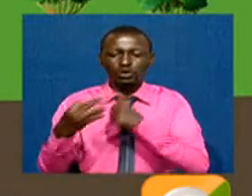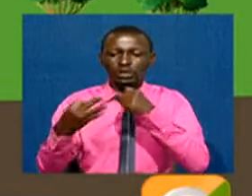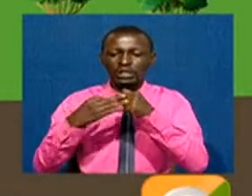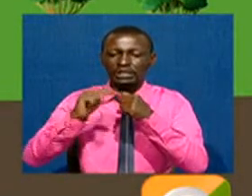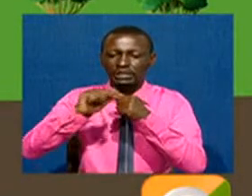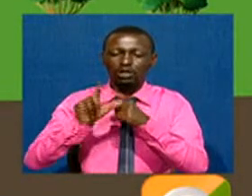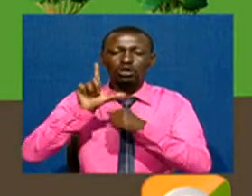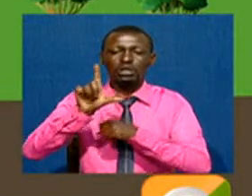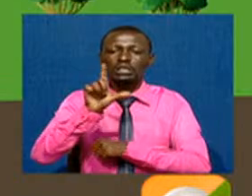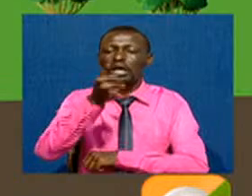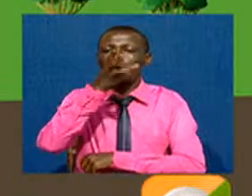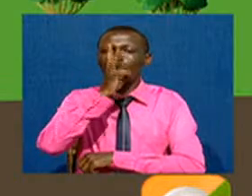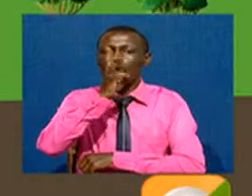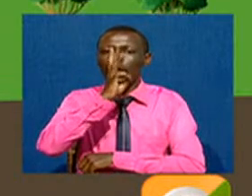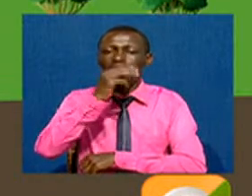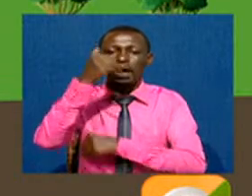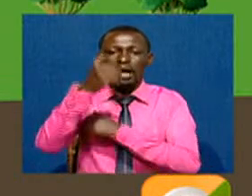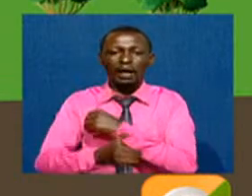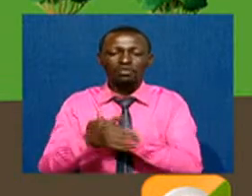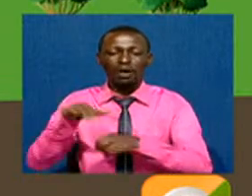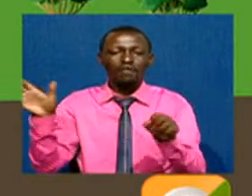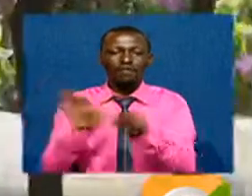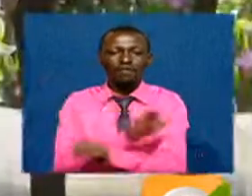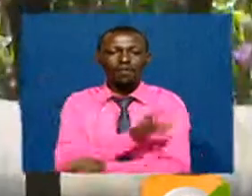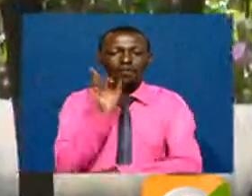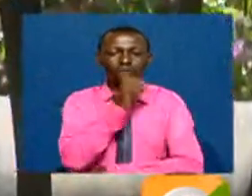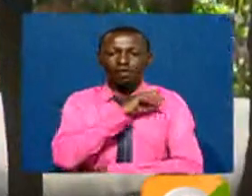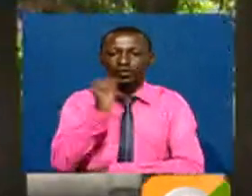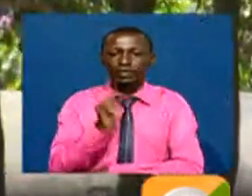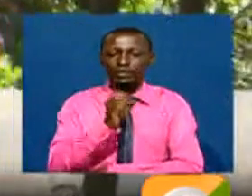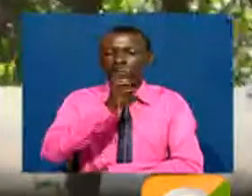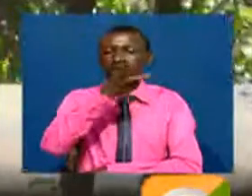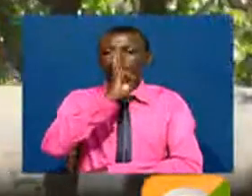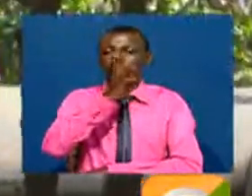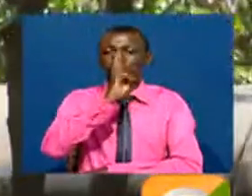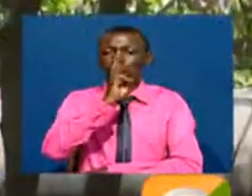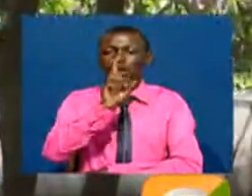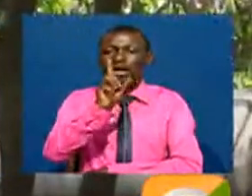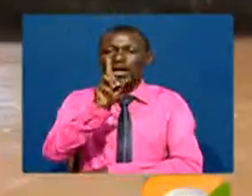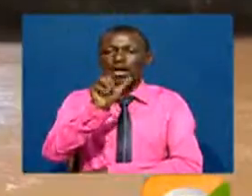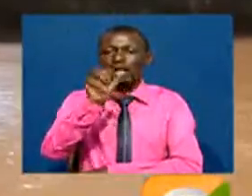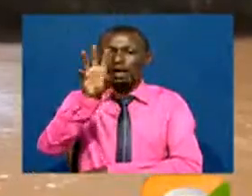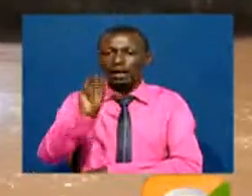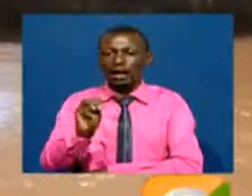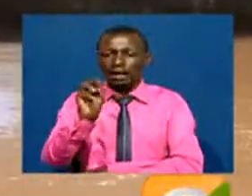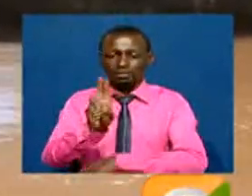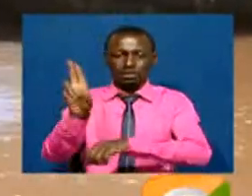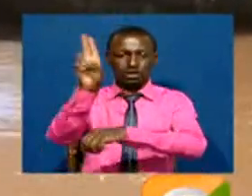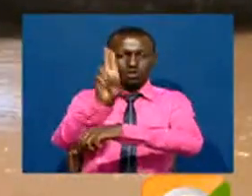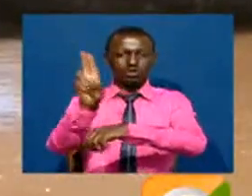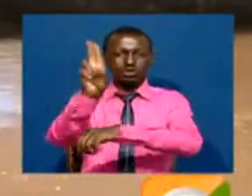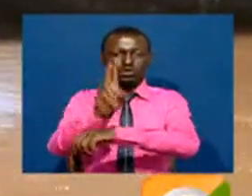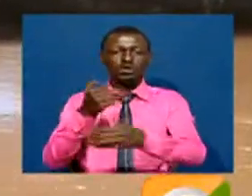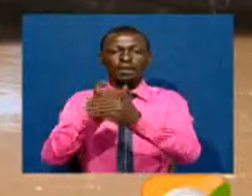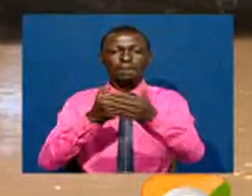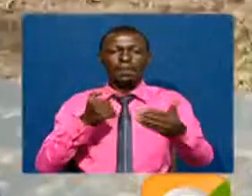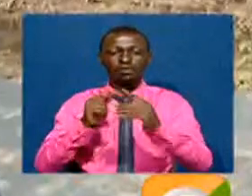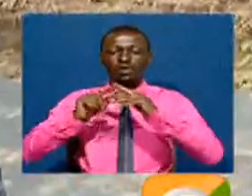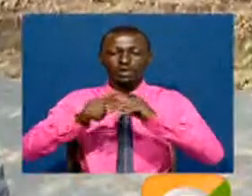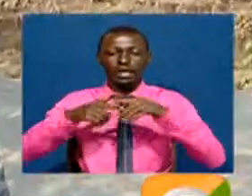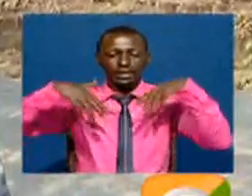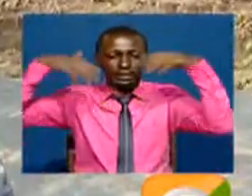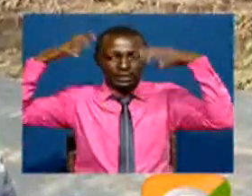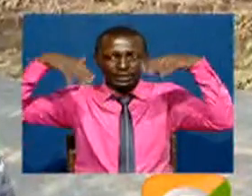liters of water once full. The dams, however, have to be deployed before the onset of the rainy season.